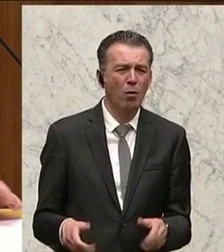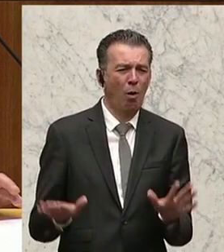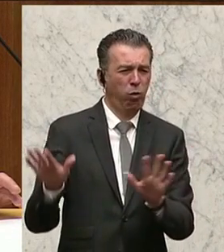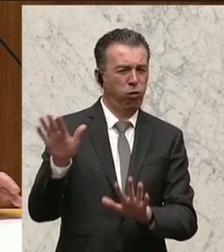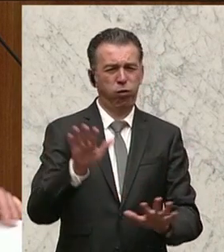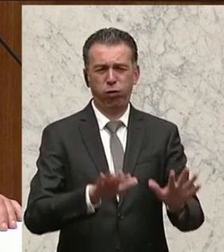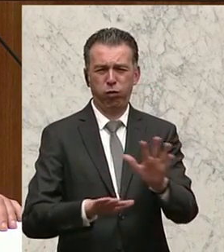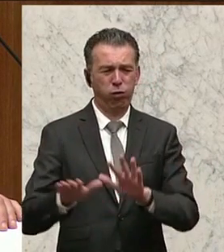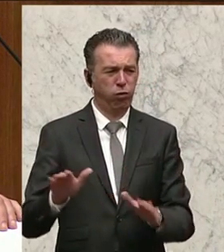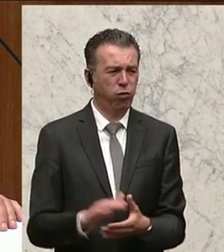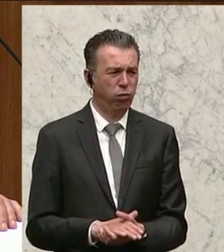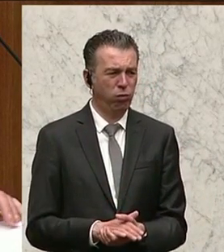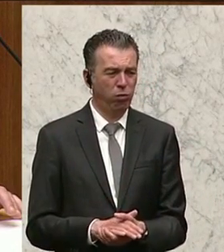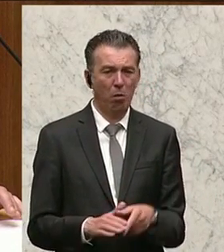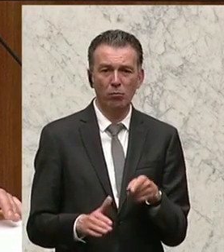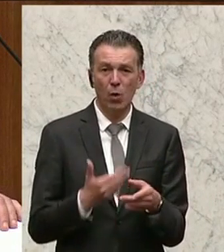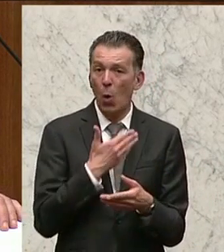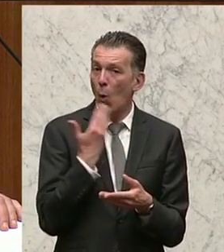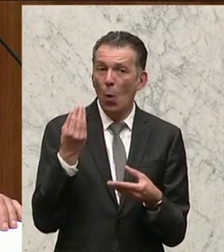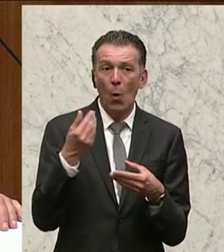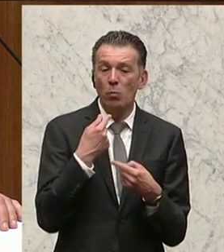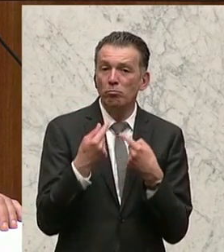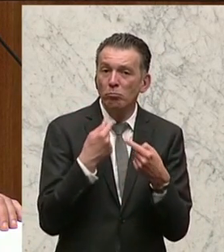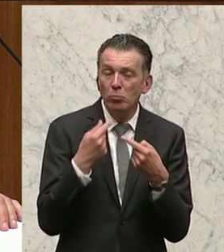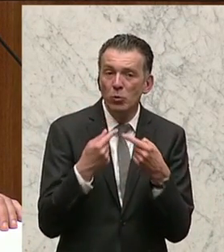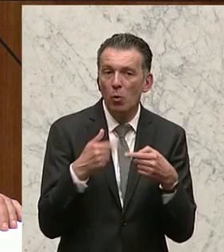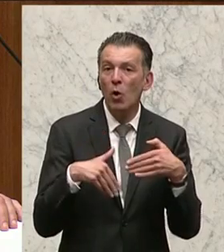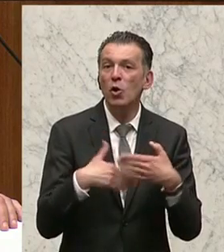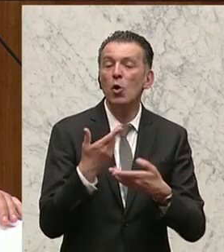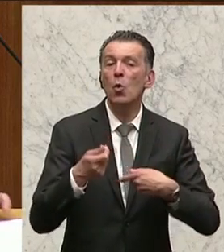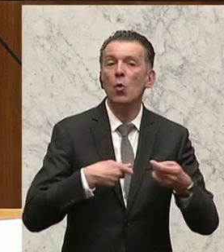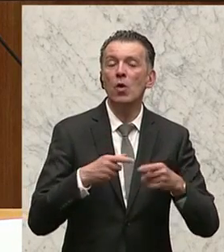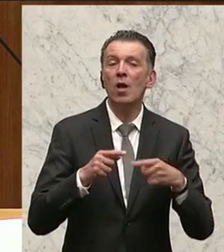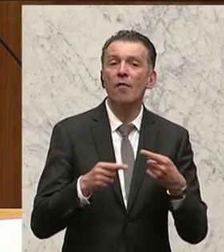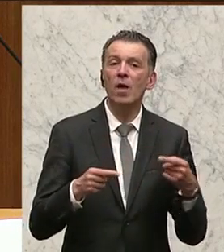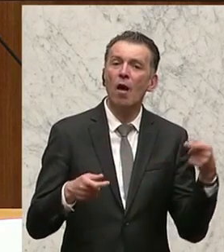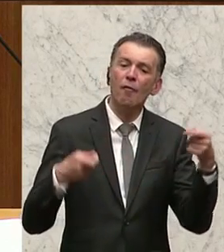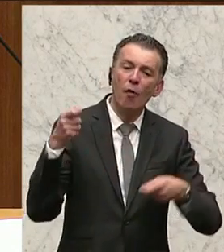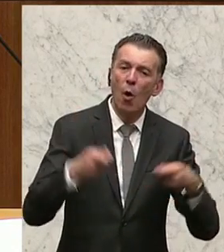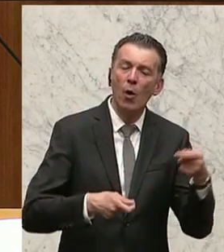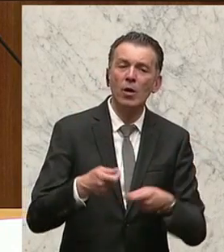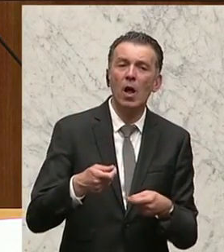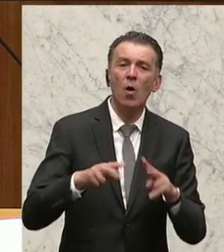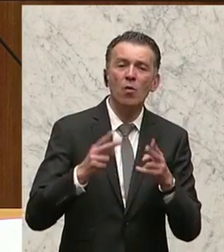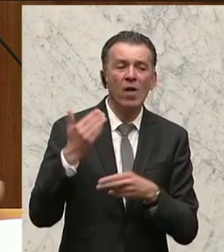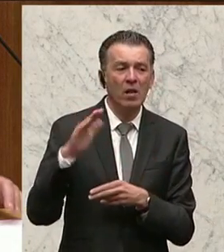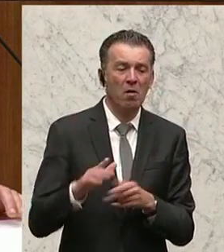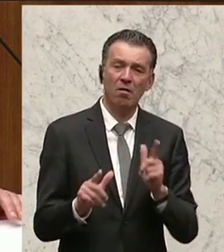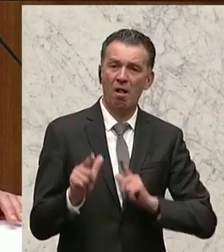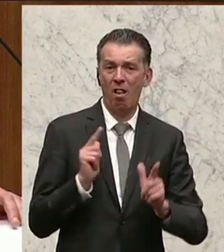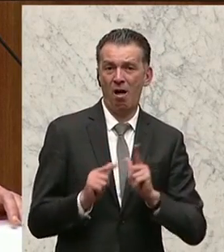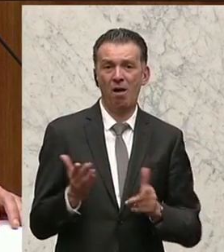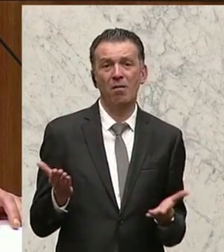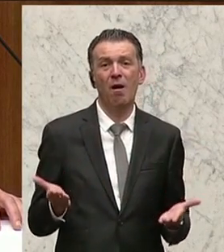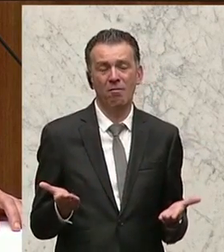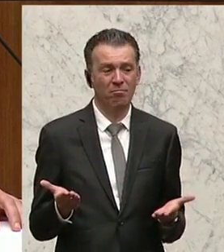Förderungsunwesens, mit keinem Wort im New Deal erwähnt. Wir wissen, wir sind Förderungsweltmeister. Das ist aber leider eine Disziplin, wo wir